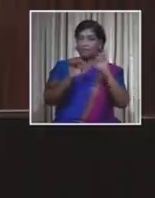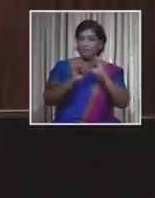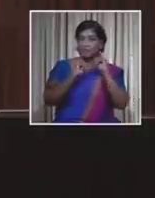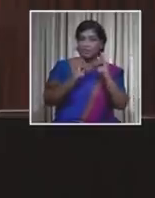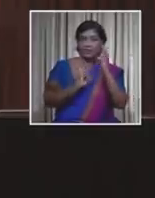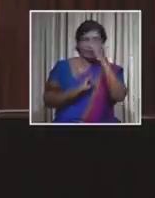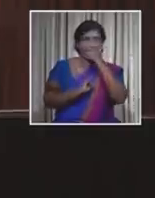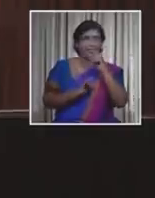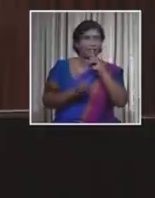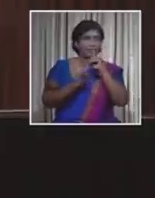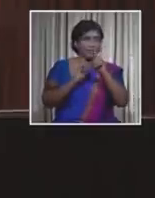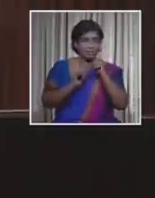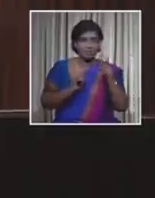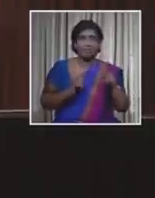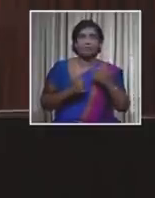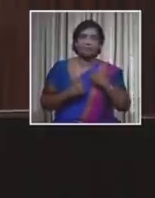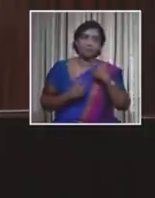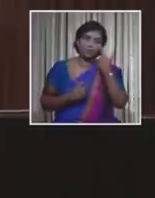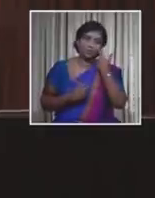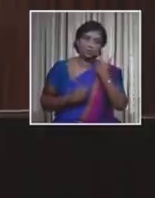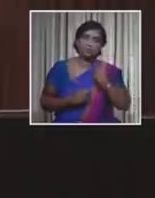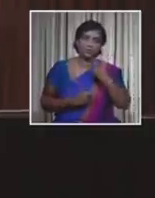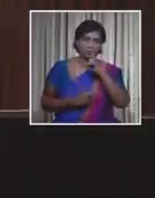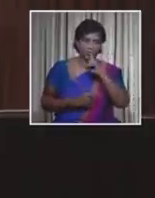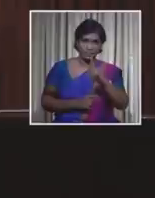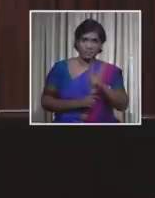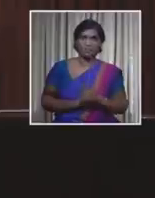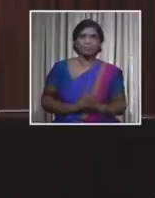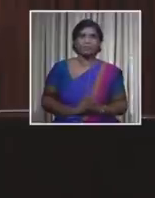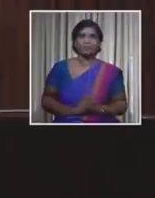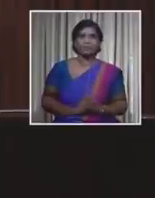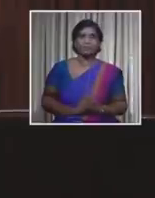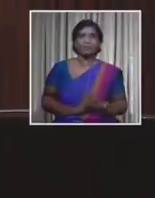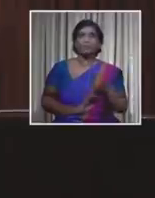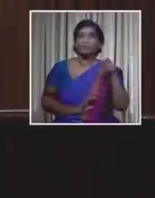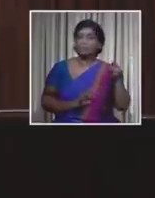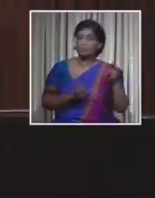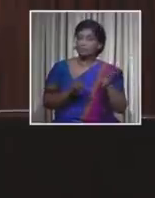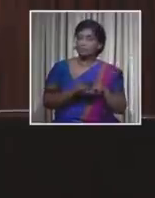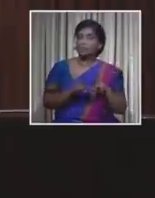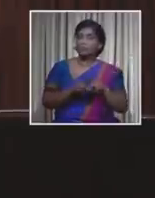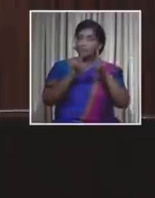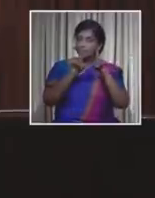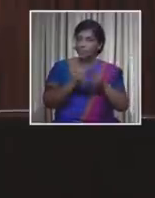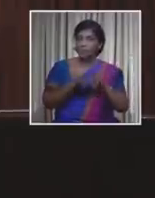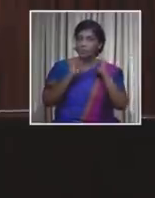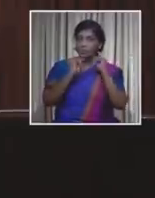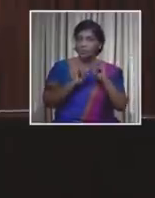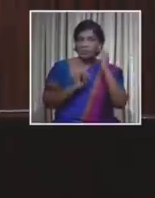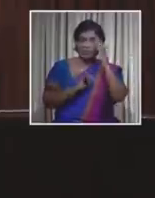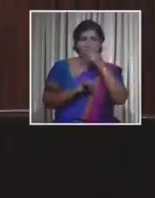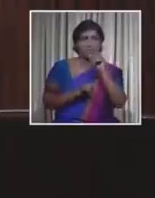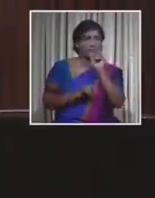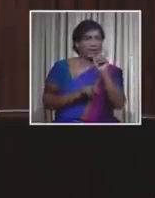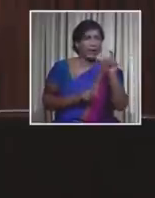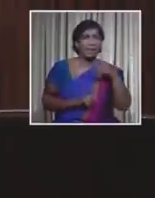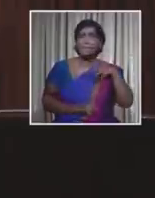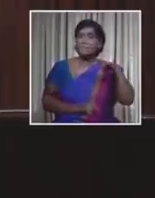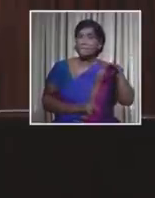කතාව පිළිබඳව මාගේ කනගාටුව ප්‍රකාශ කරන අතරම මෙවැනි අයෝග්‍ය අශෝභන වචන භාවිතා